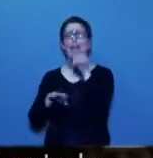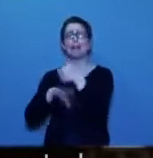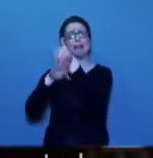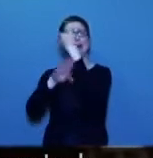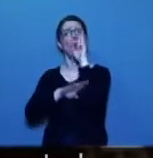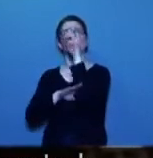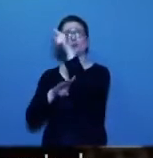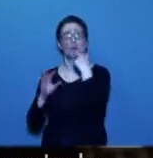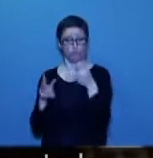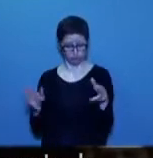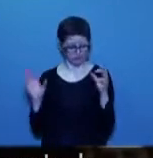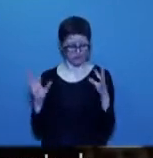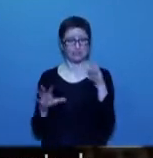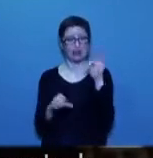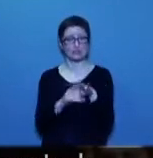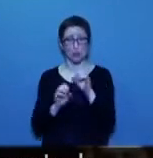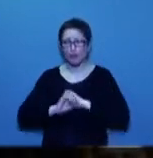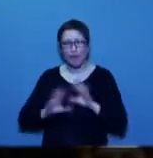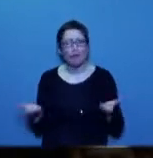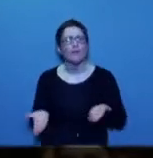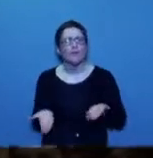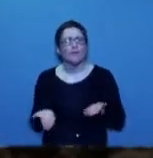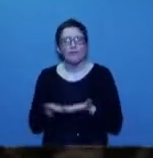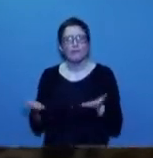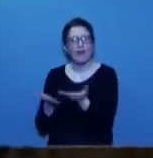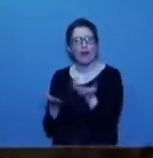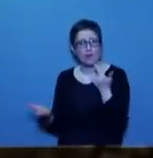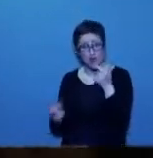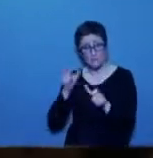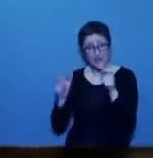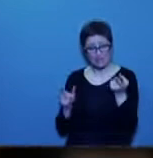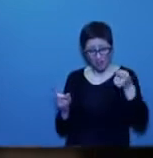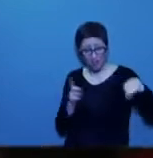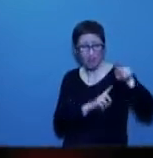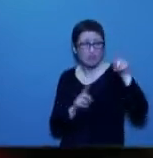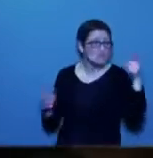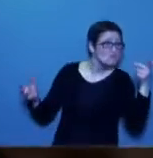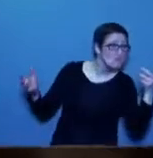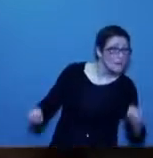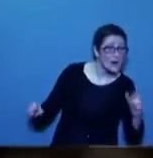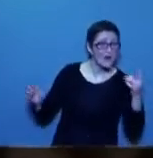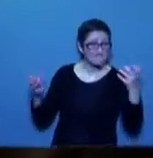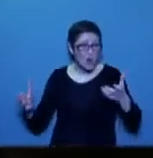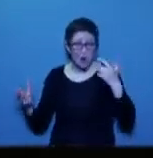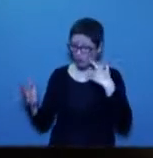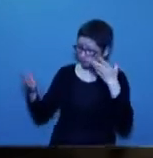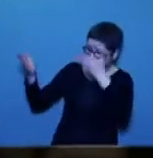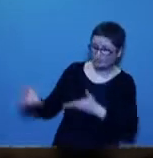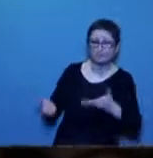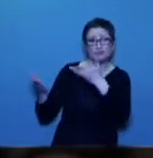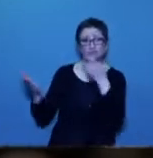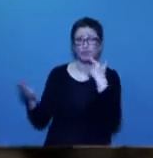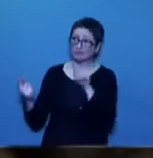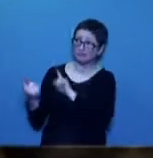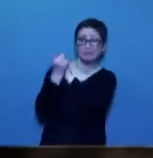maintenant le cas est clair, non? Que ceux qui m'ont attribué sans cesse je ne sais quelle accointance